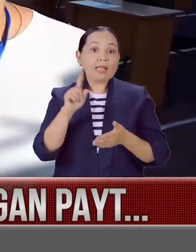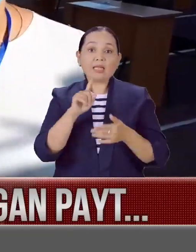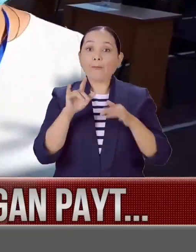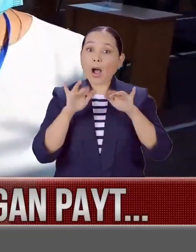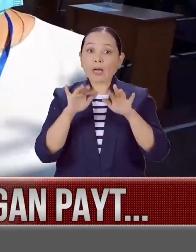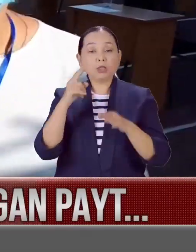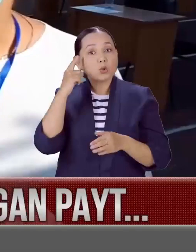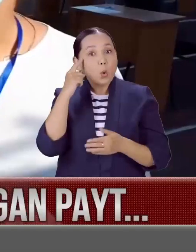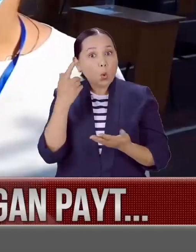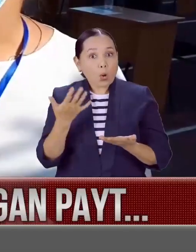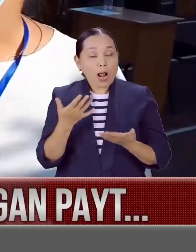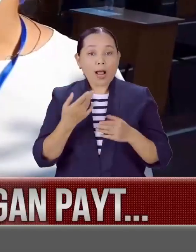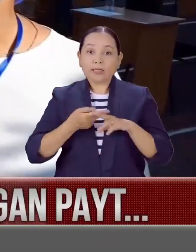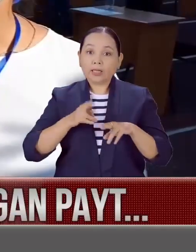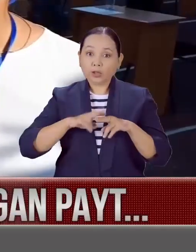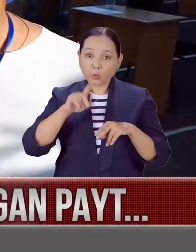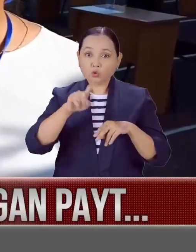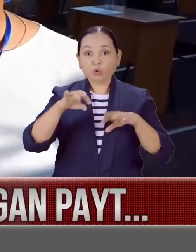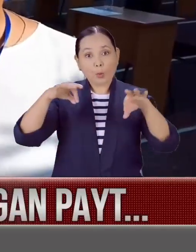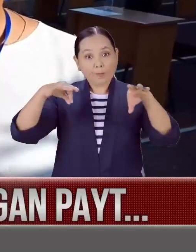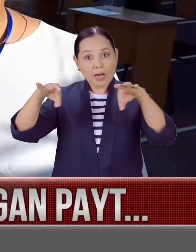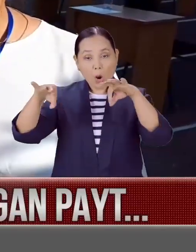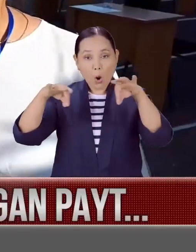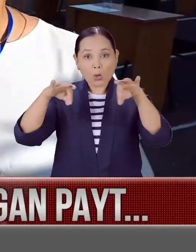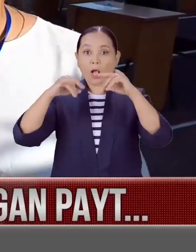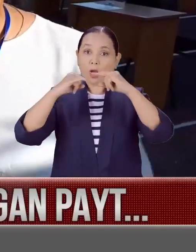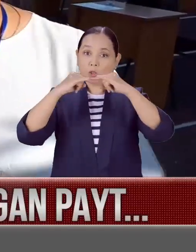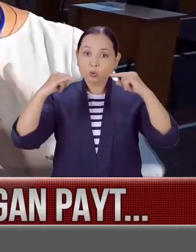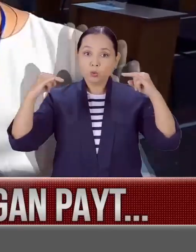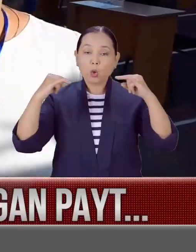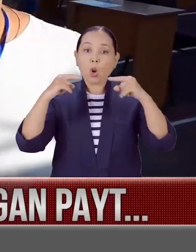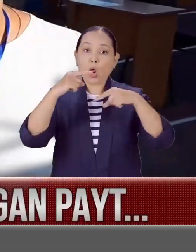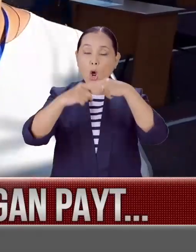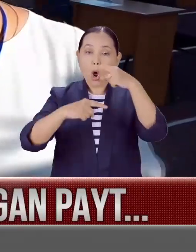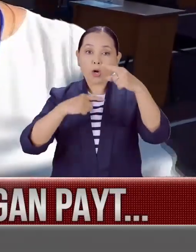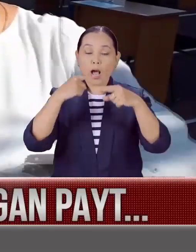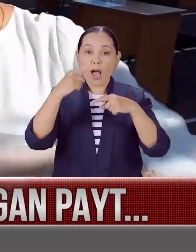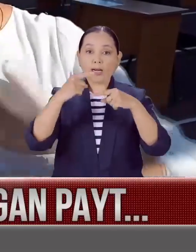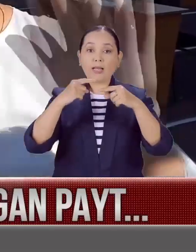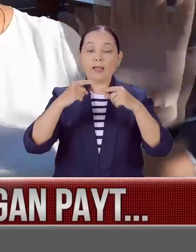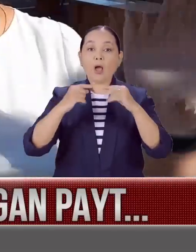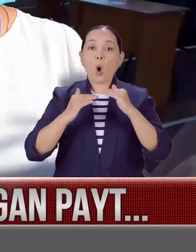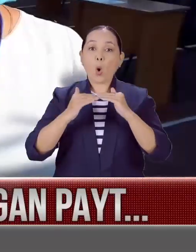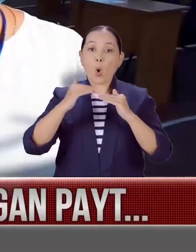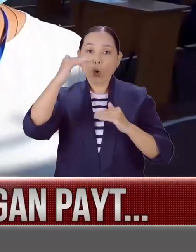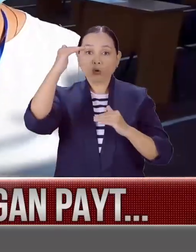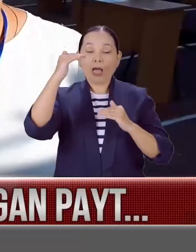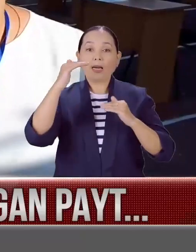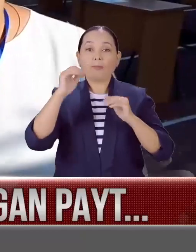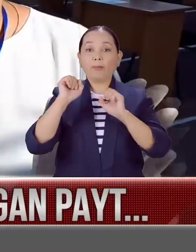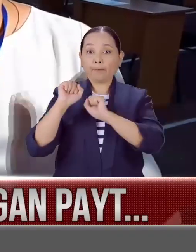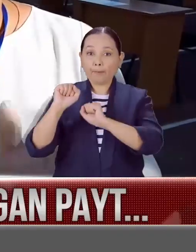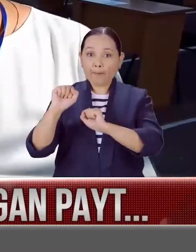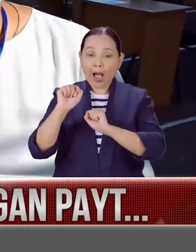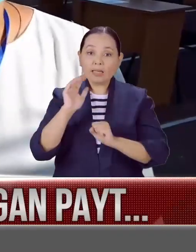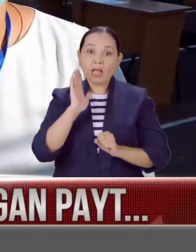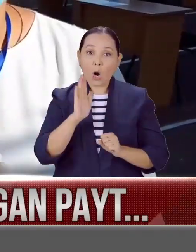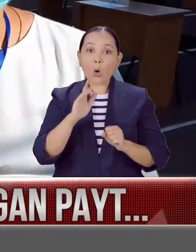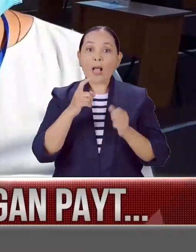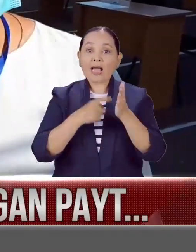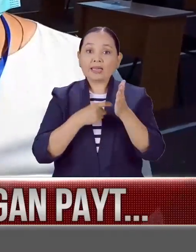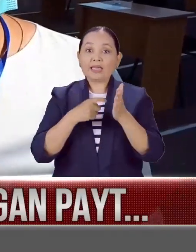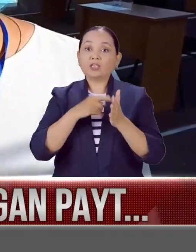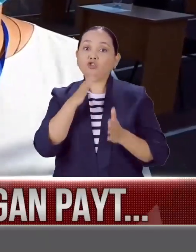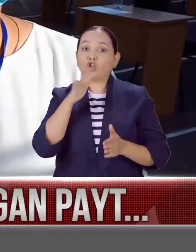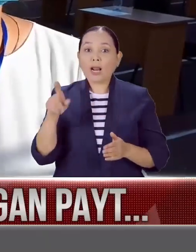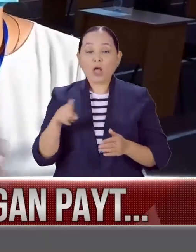qilish chorasini o'yladik va o'sha plyonkalarni stollar orqali ko'tarib, abituriyentlarning ustini pana qildik va test jarayoni